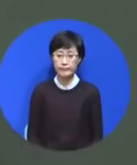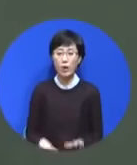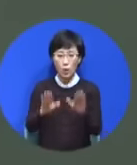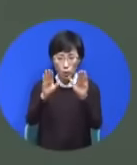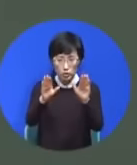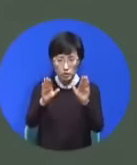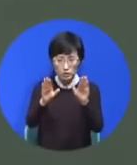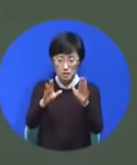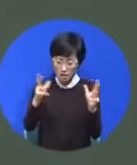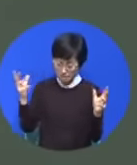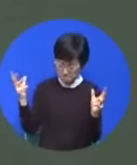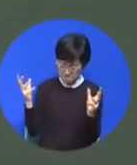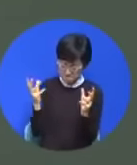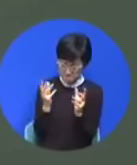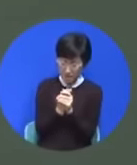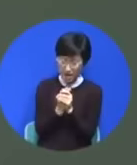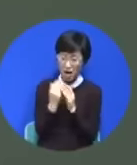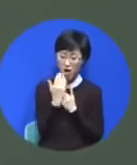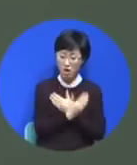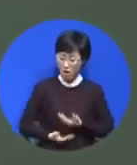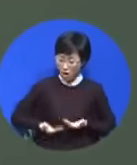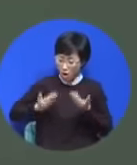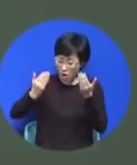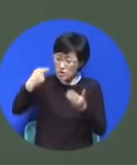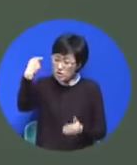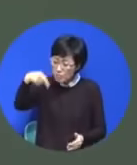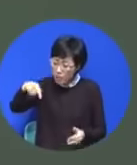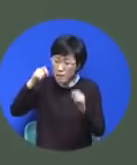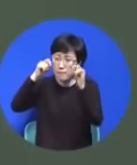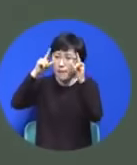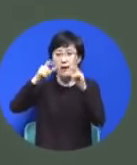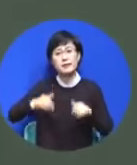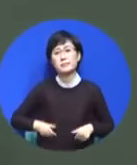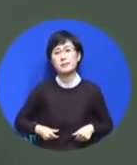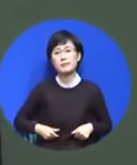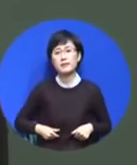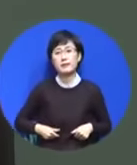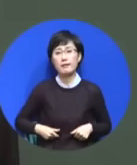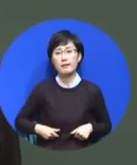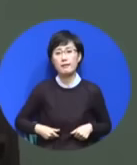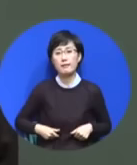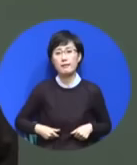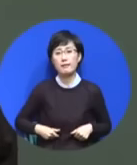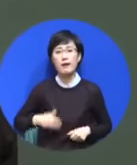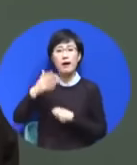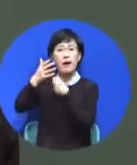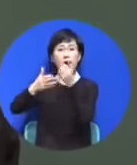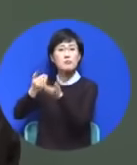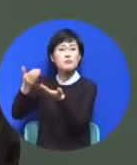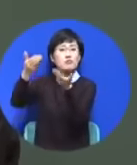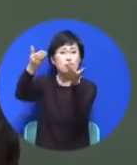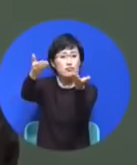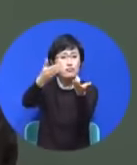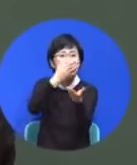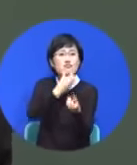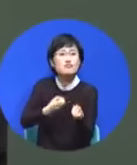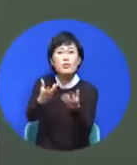절대 헌신을 찾게 되는 겁니다 자 하나님이 주시는 큰 축복이 있으시길